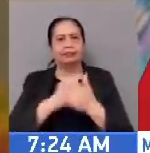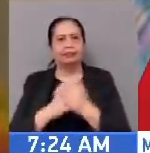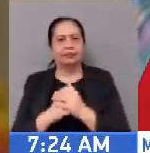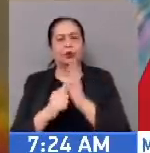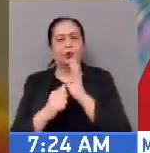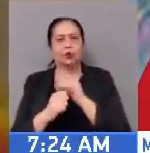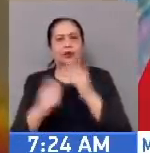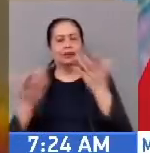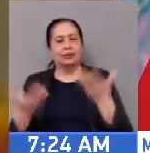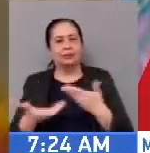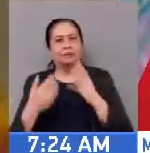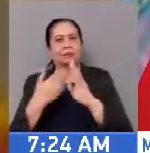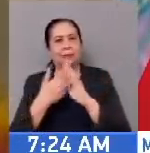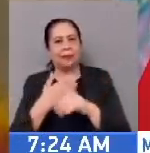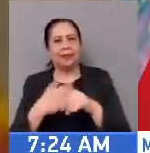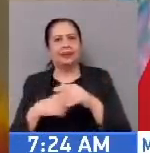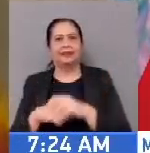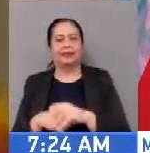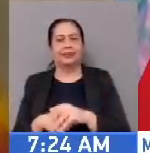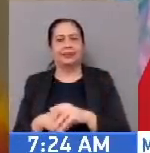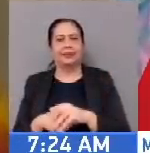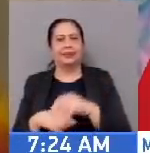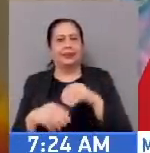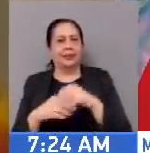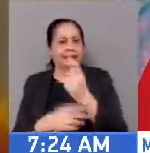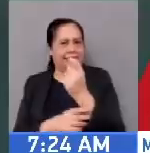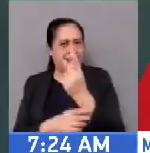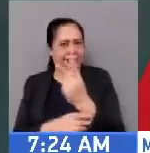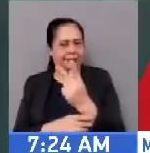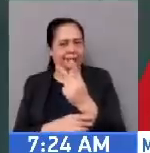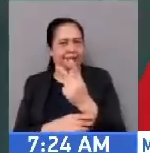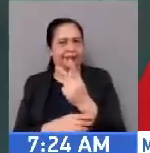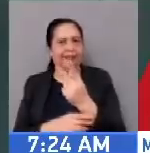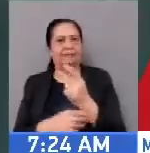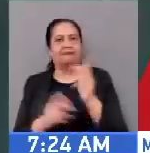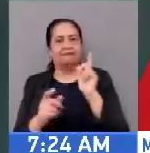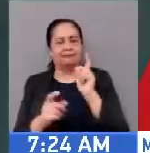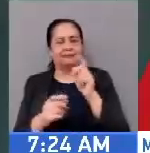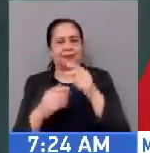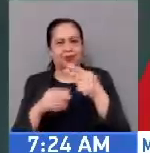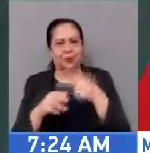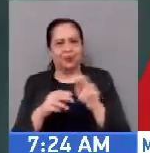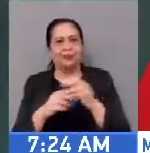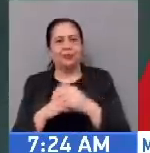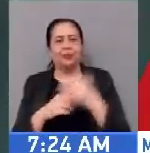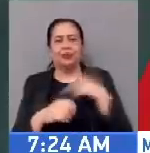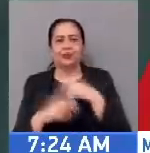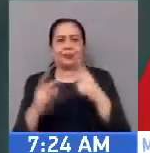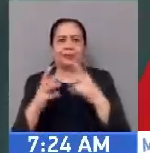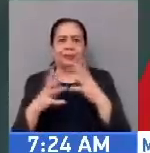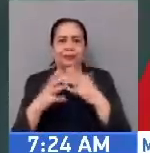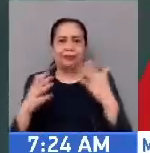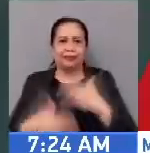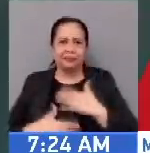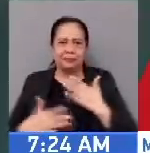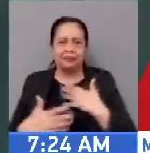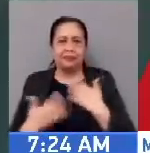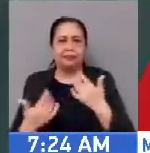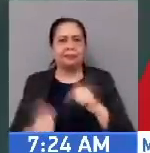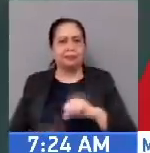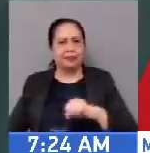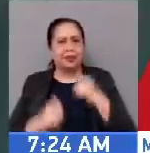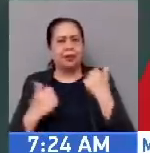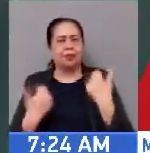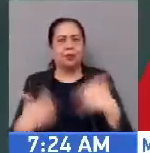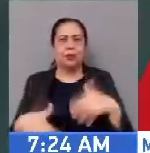back in TV very soon. We are so happy and proud of how much the two of